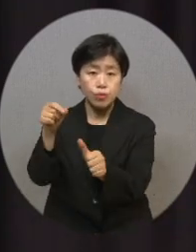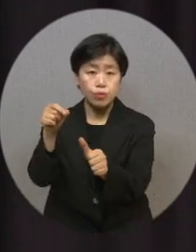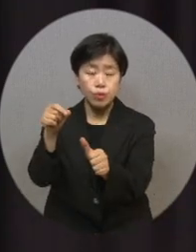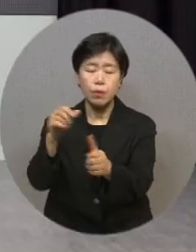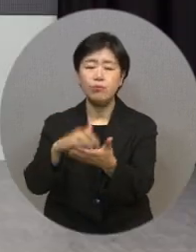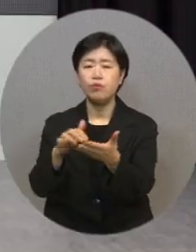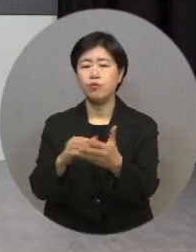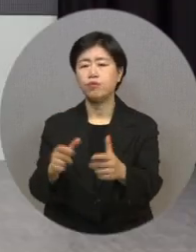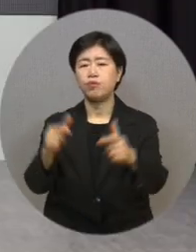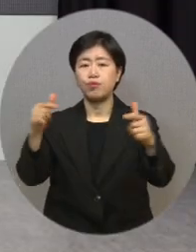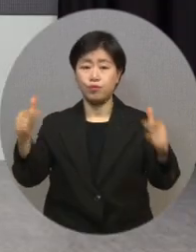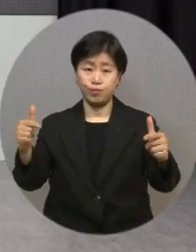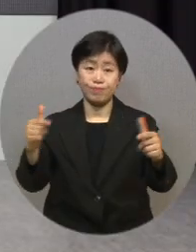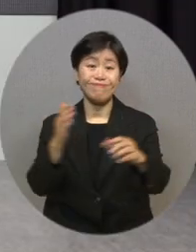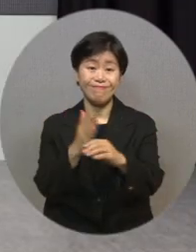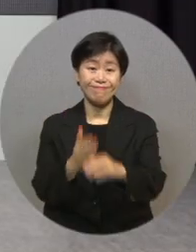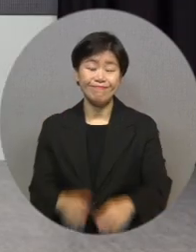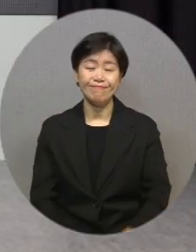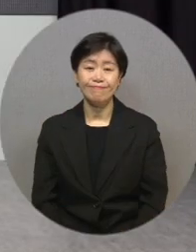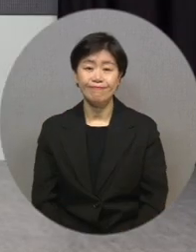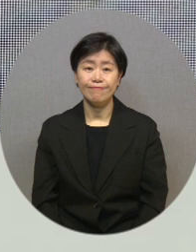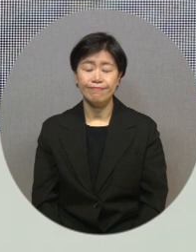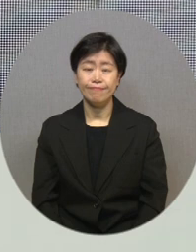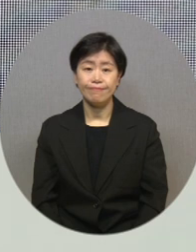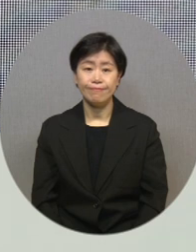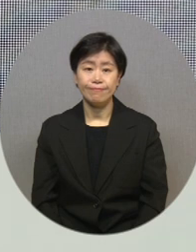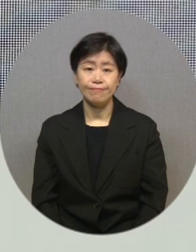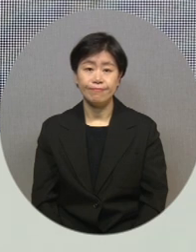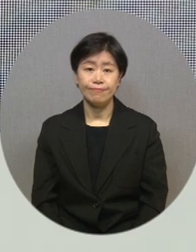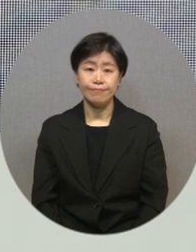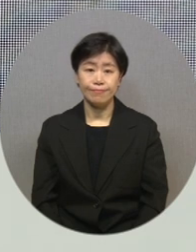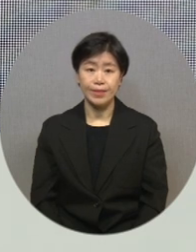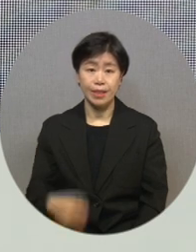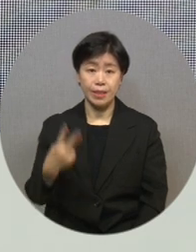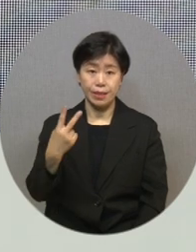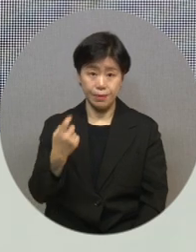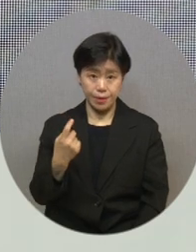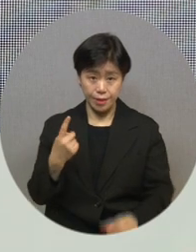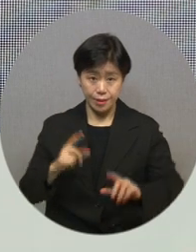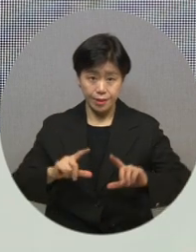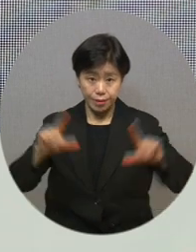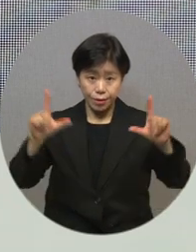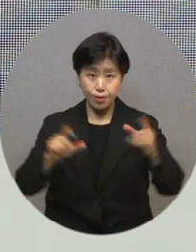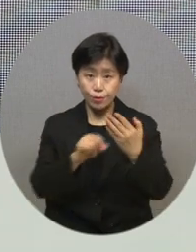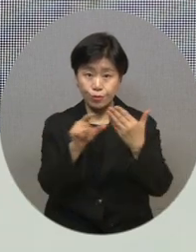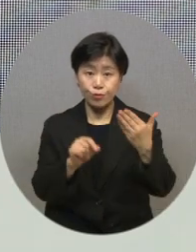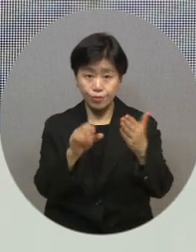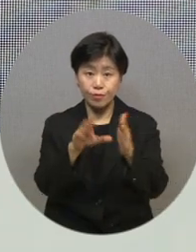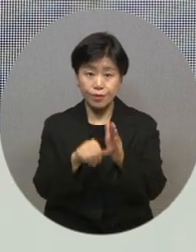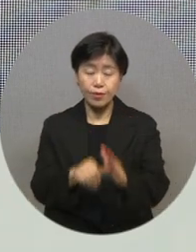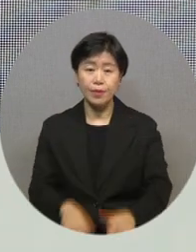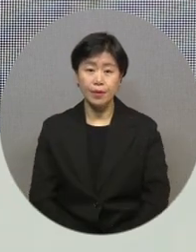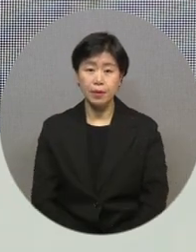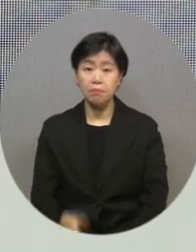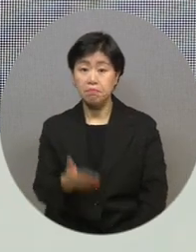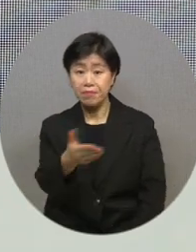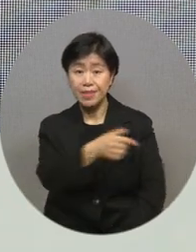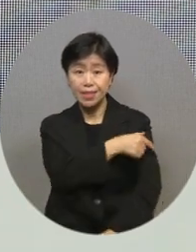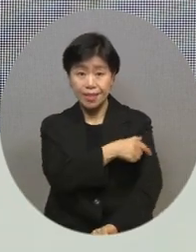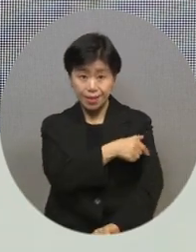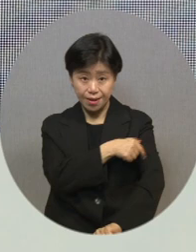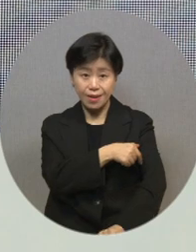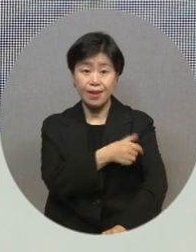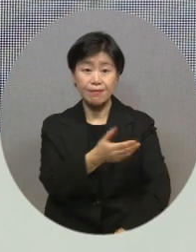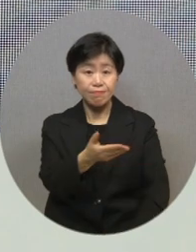수 있습니다네 지난 월에 고용진 이사님으로